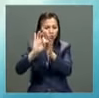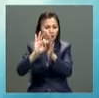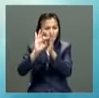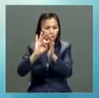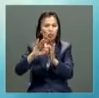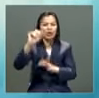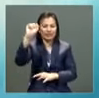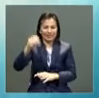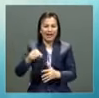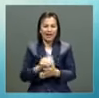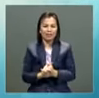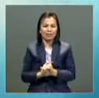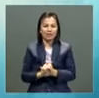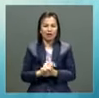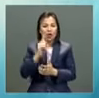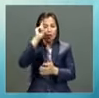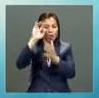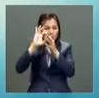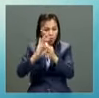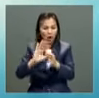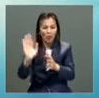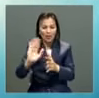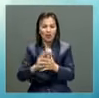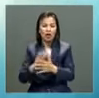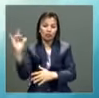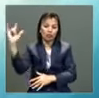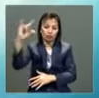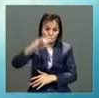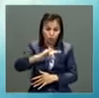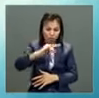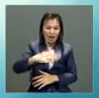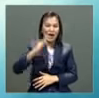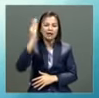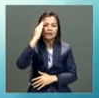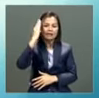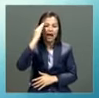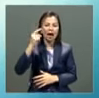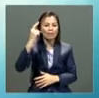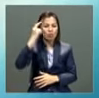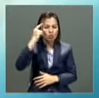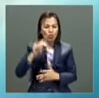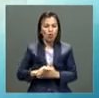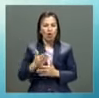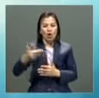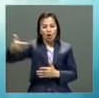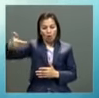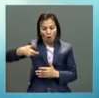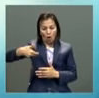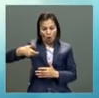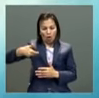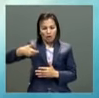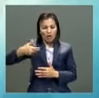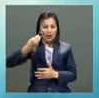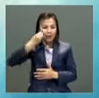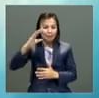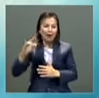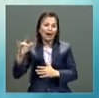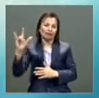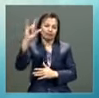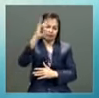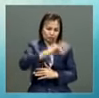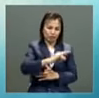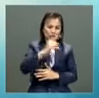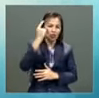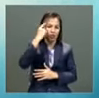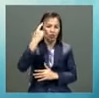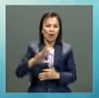ห่วงแต่ว่าไม่ต้องห่วงนะครับตอนนี้อย่างที่บอกเรารับทราบแล้วท่านก็ขออนุญาตกลับเข้ามากันอยู่ก็อยู่ในนั้นนะครับส่